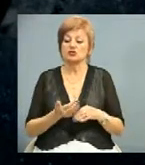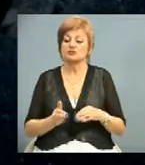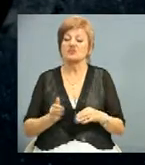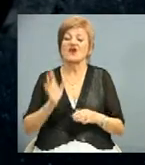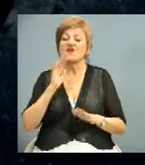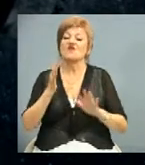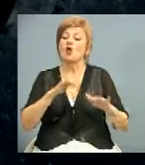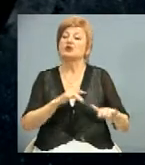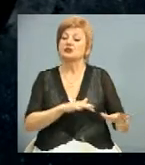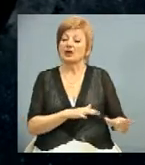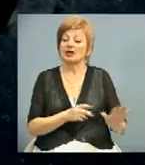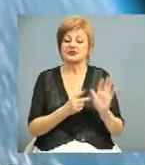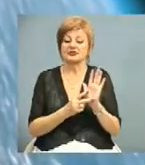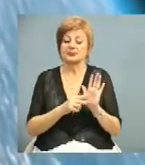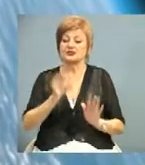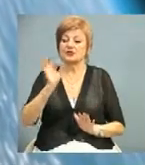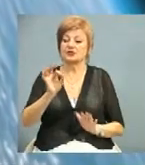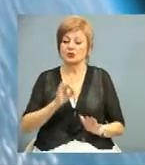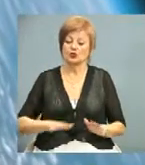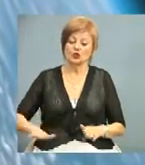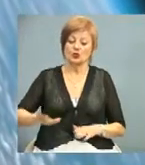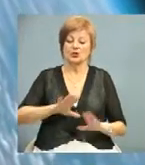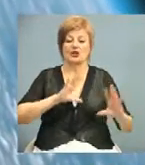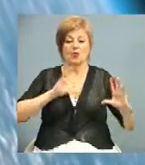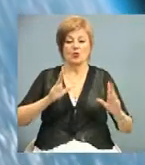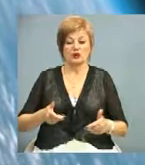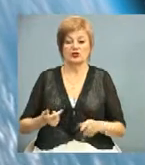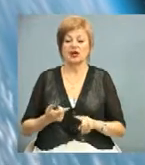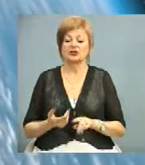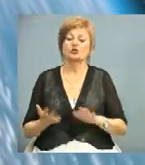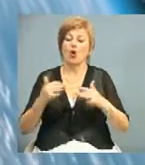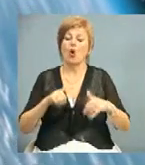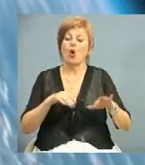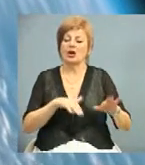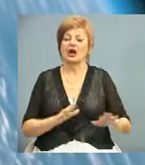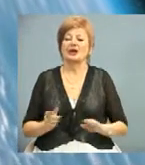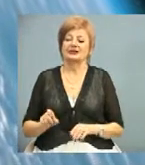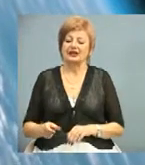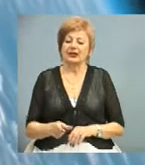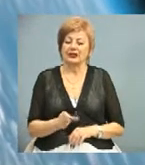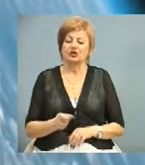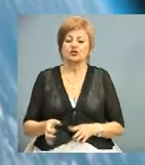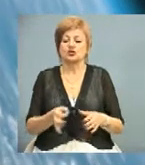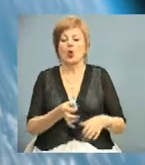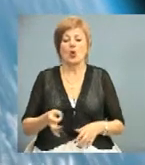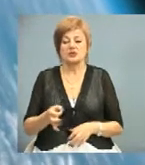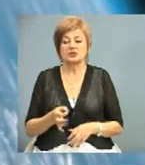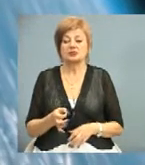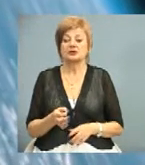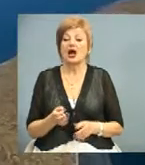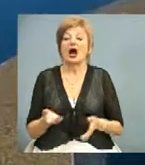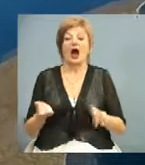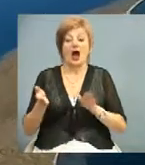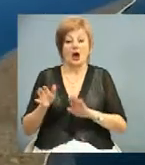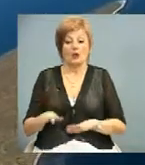що охоплює 70% території усієї планети. Це наші океани, моря, річки, озера. Інша територія, що